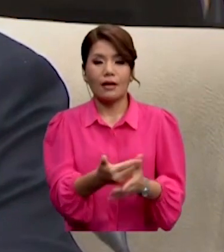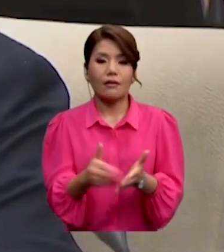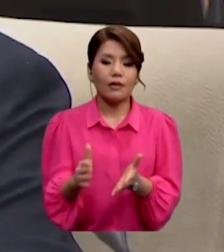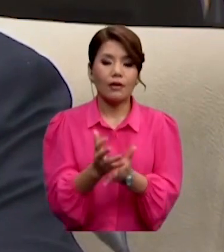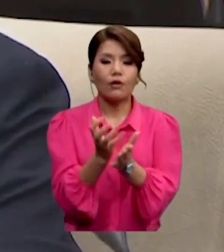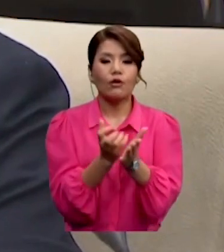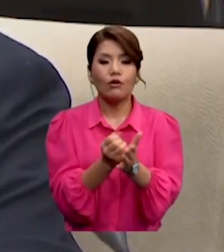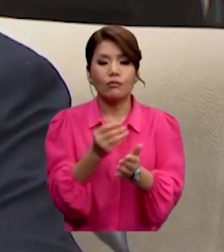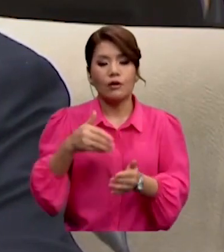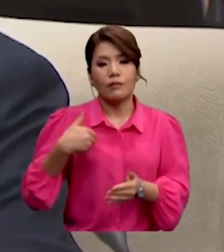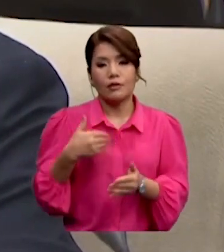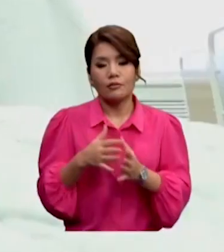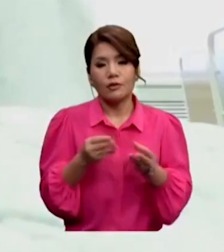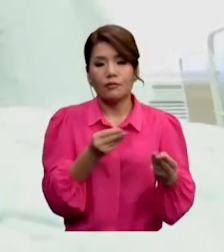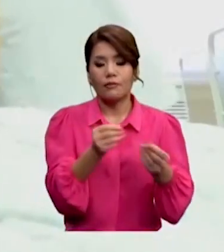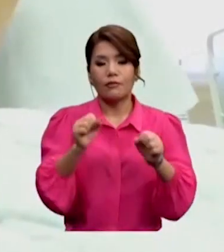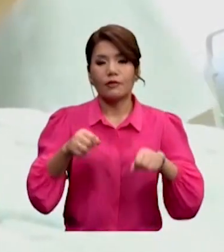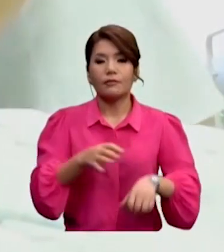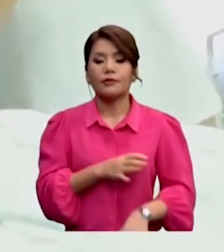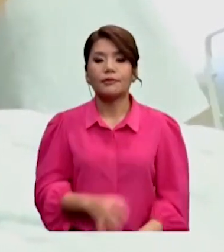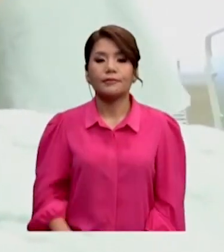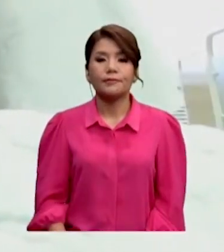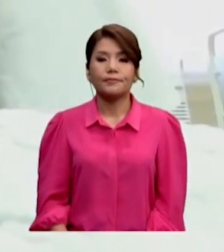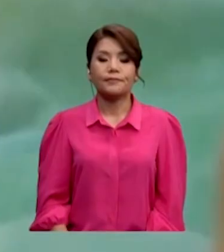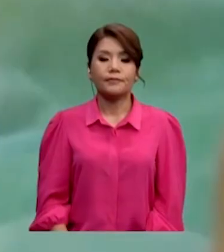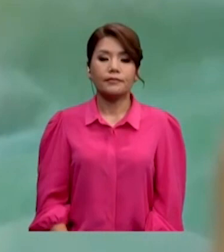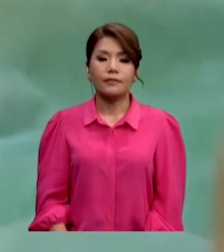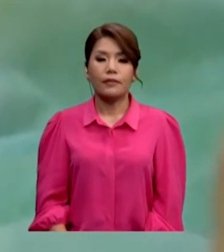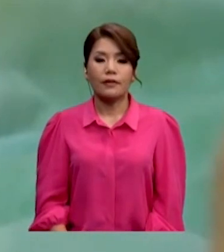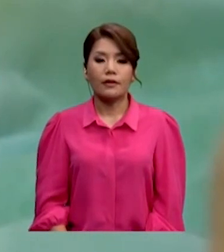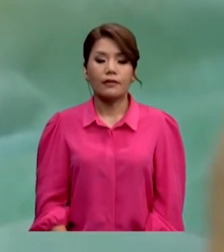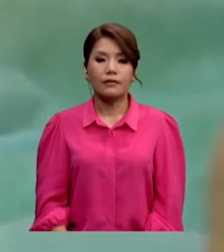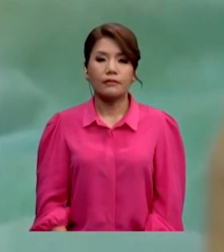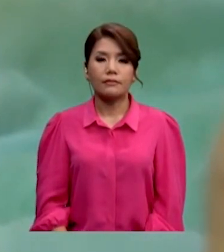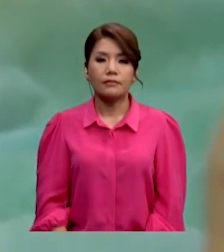тиімділігіне әсер етуі мүмкін. Гүлнәс Сайлауқызы, Виктор Джигерес, Атамекен Бизнес.